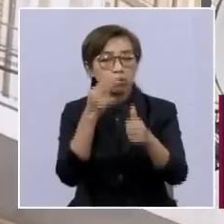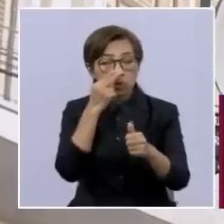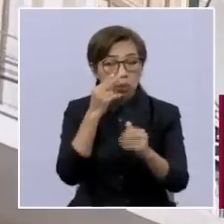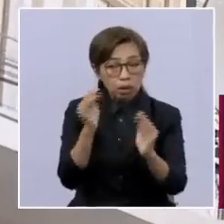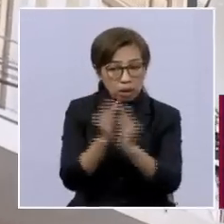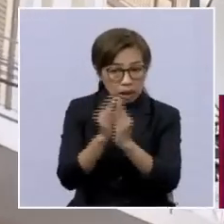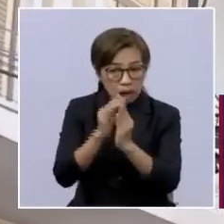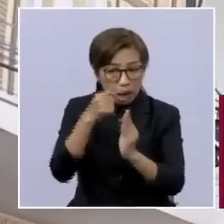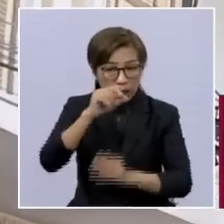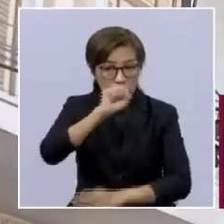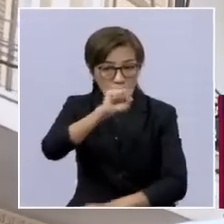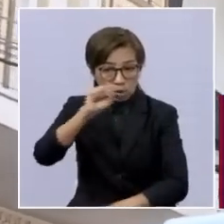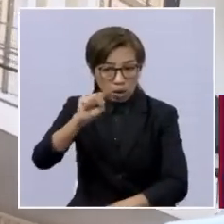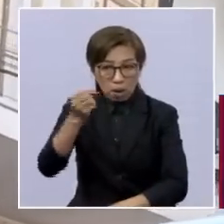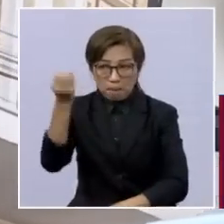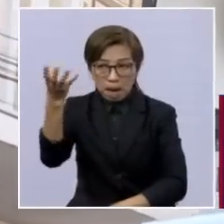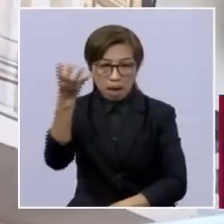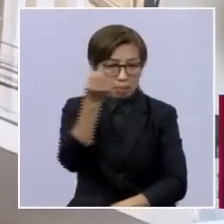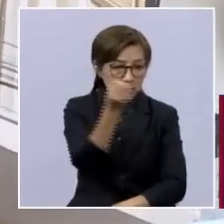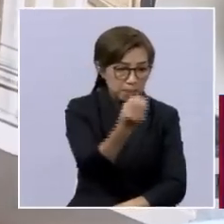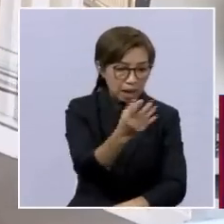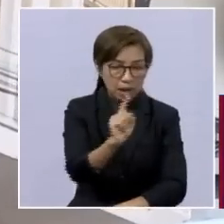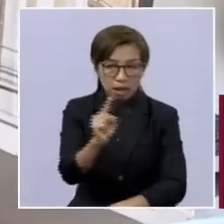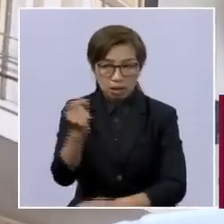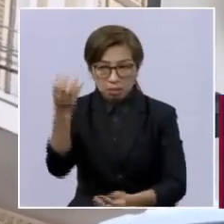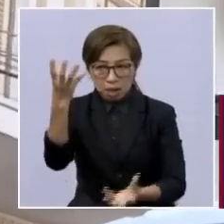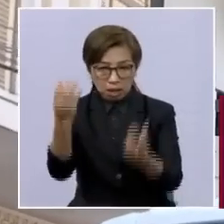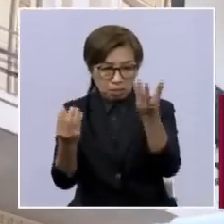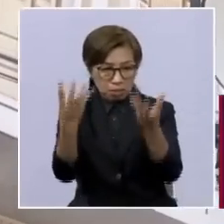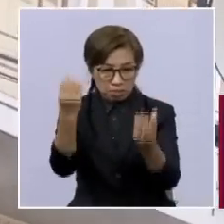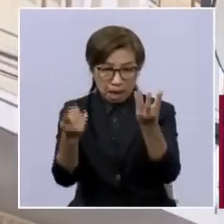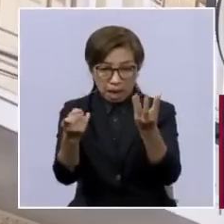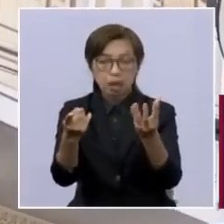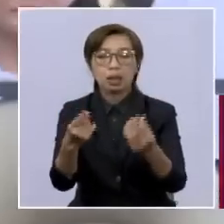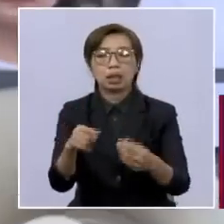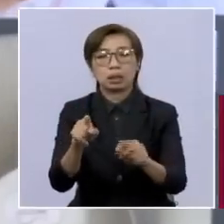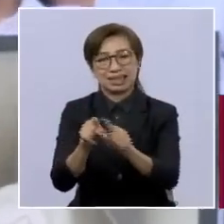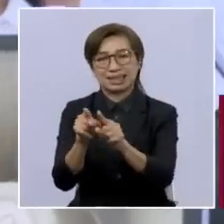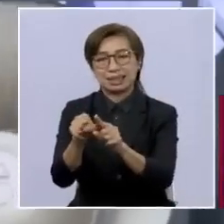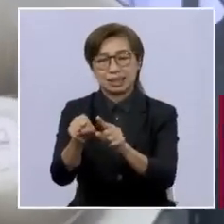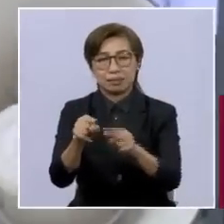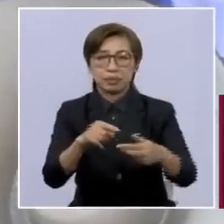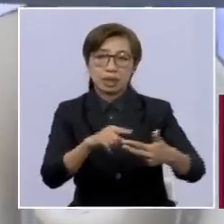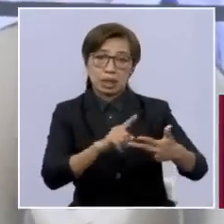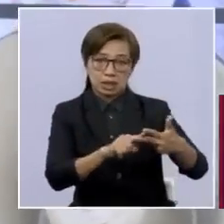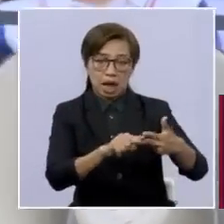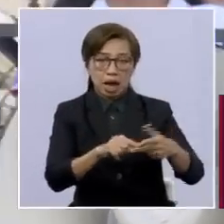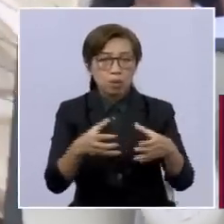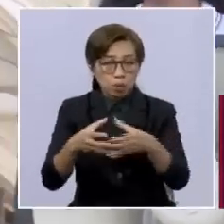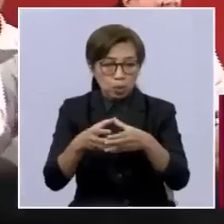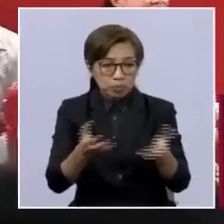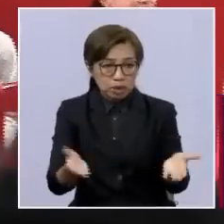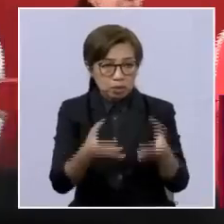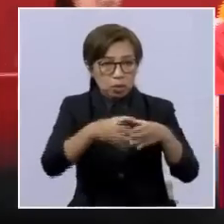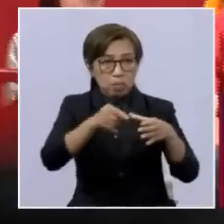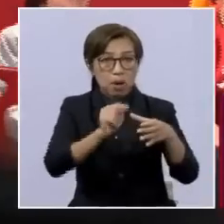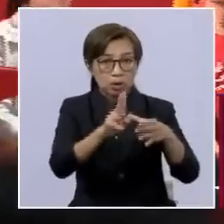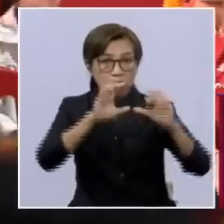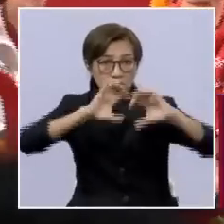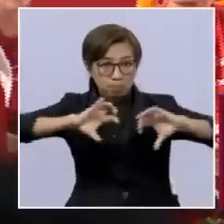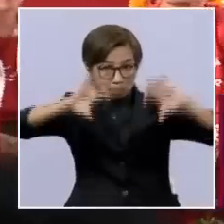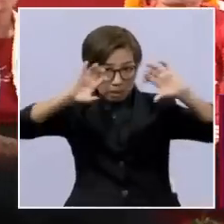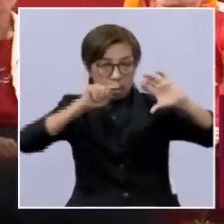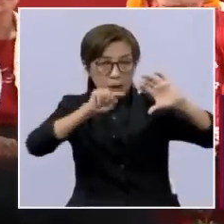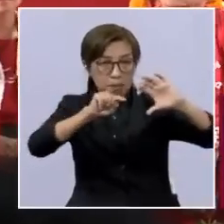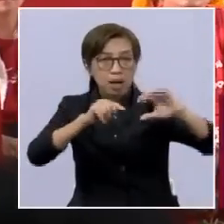ใครจะได้ส.ส.มากกว่ากันแล้วก็ยอมหลีกทางให้กันและกันกับฝ่ายที่หนุนคุณอุ๊งอิ๊งและพรรคเพื่อไทยนะฮะจัดตั้งรัฐบาลฝ่ายประชา